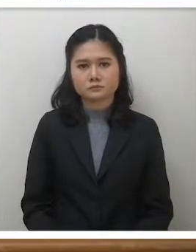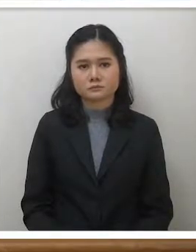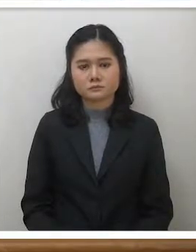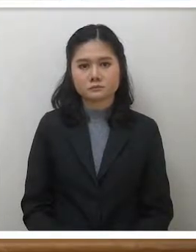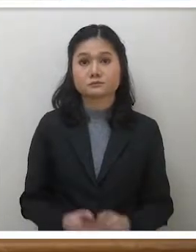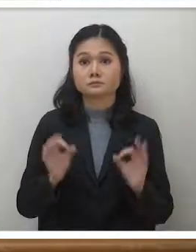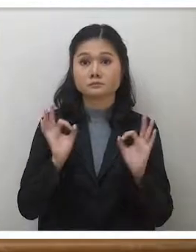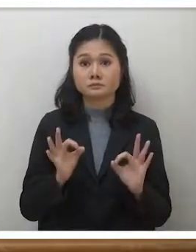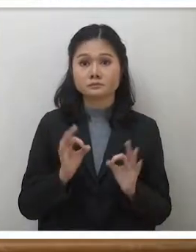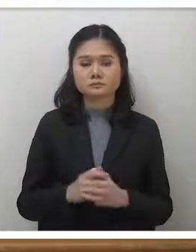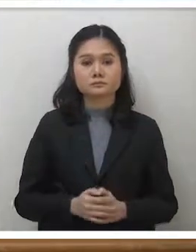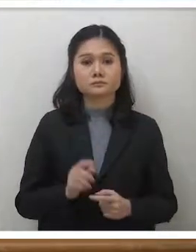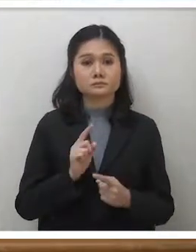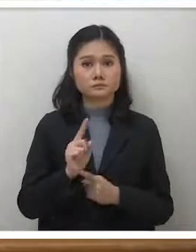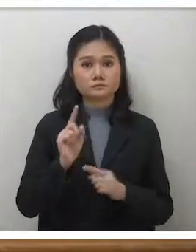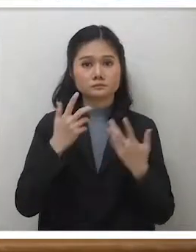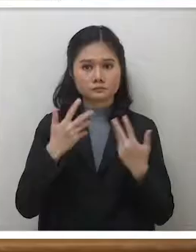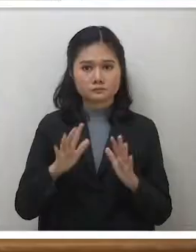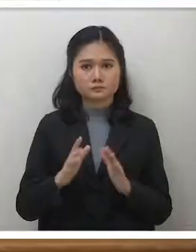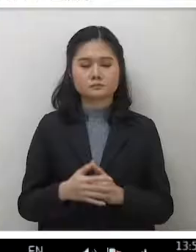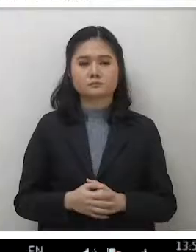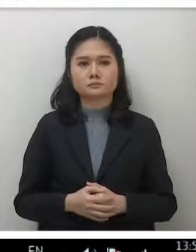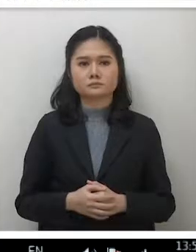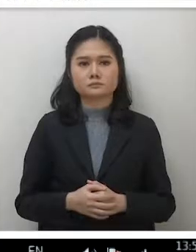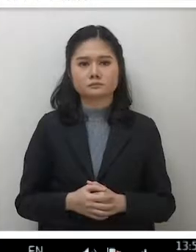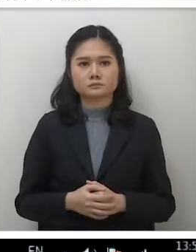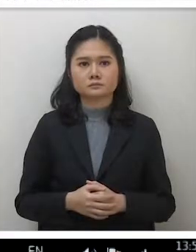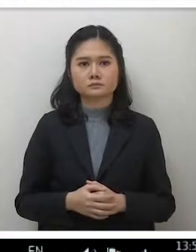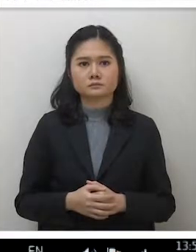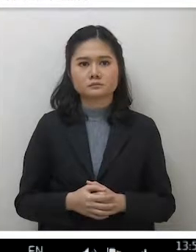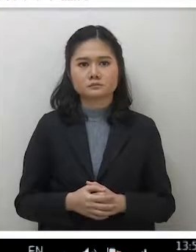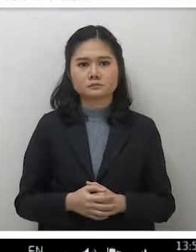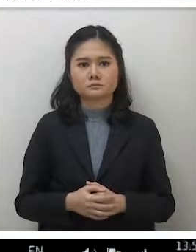โอเคตัวที่1เสร็จแล้วนะครับอันนี้ก็จะ